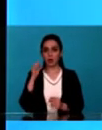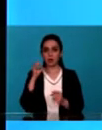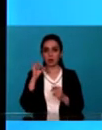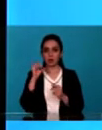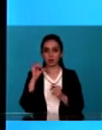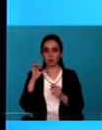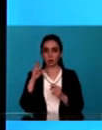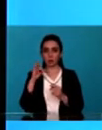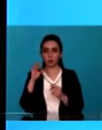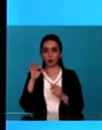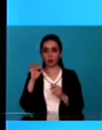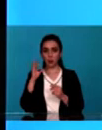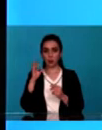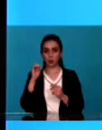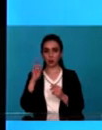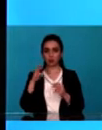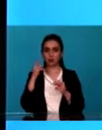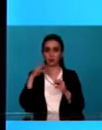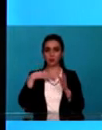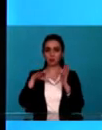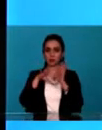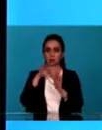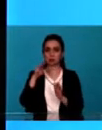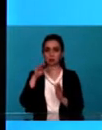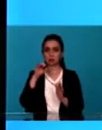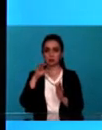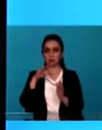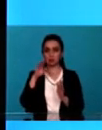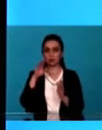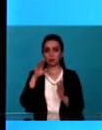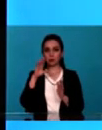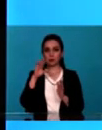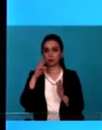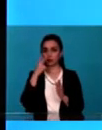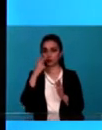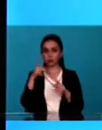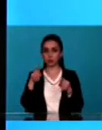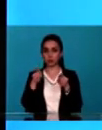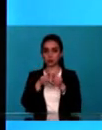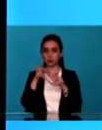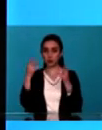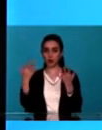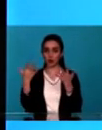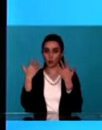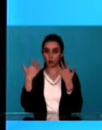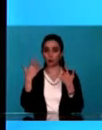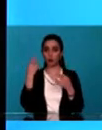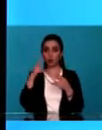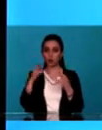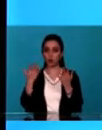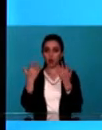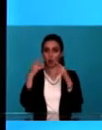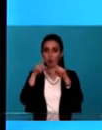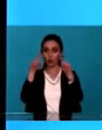мы выбираем его. Нажав на вот это свойство T-String, у нас появляется вот такое вот окошко. В этом окошке